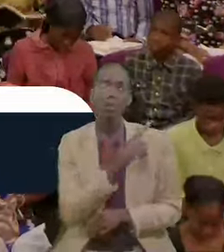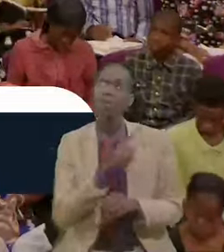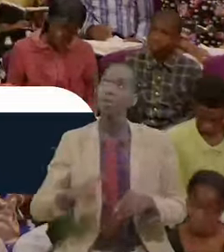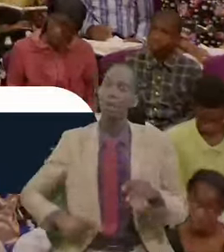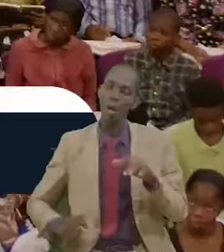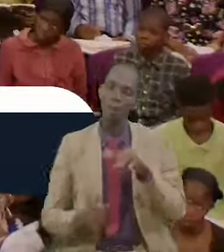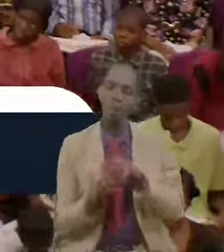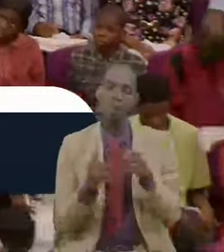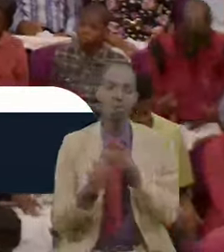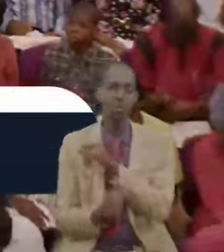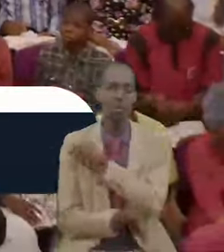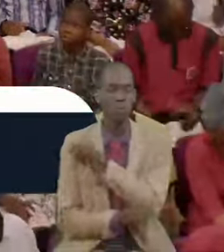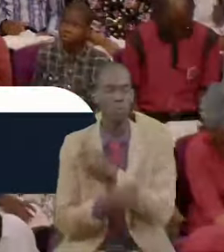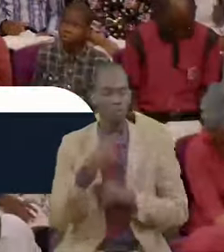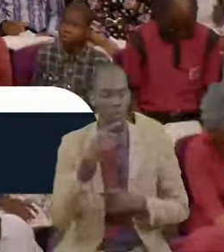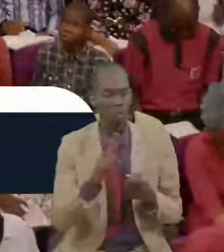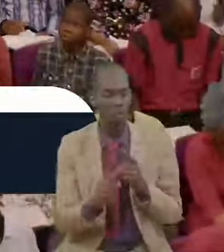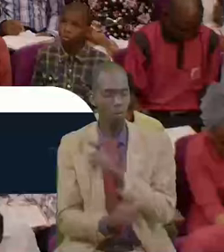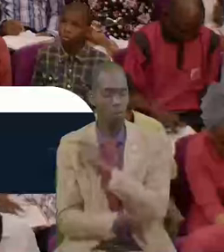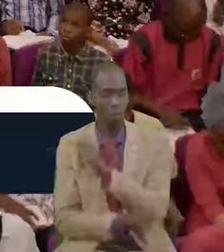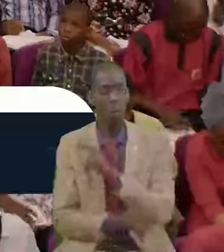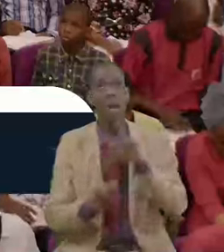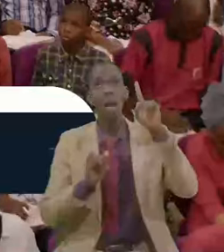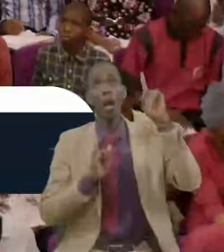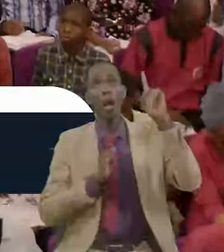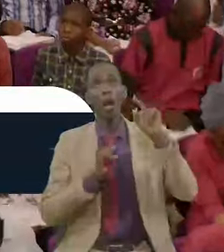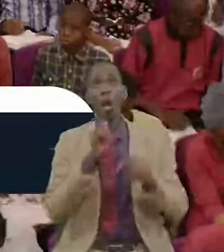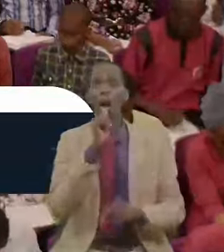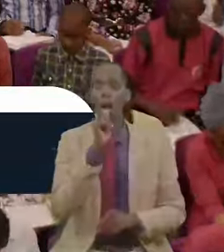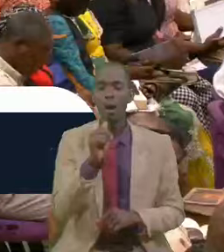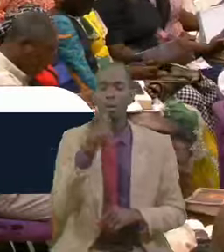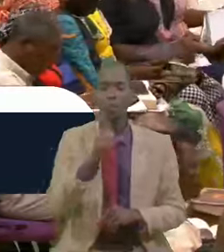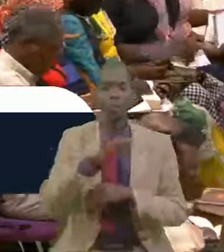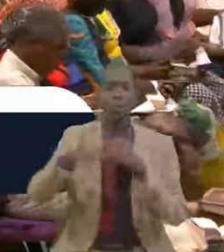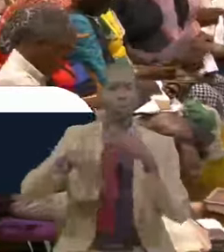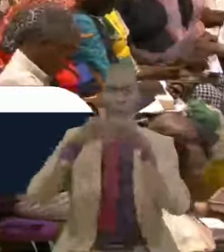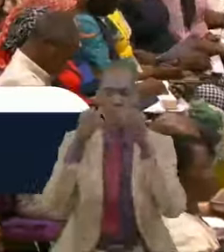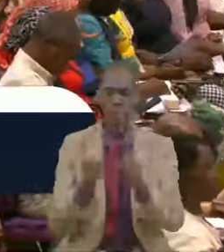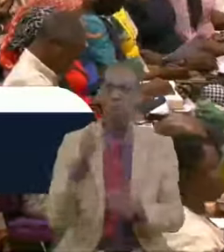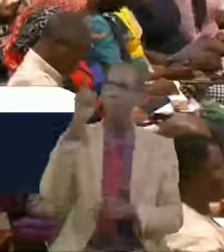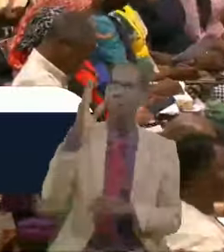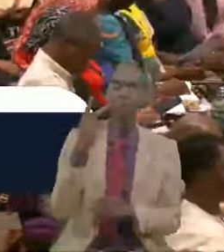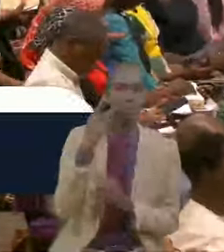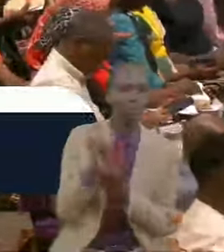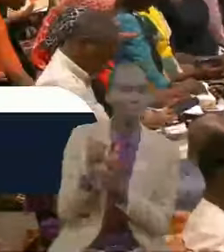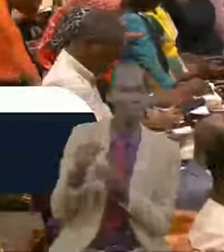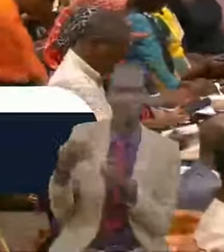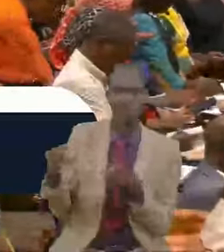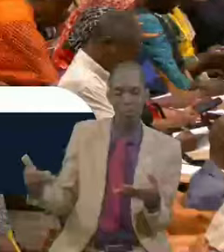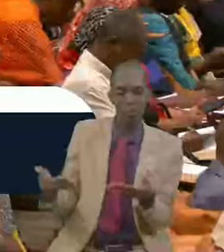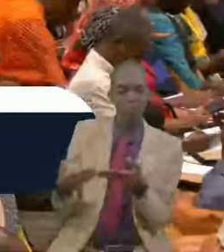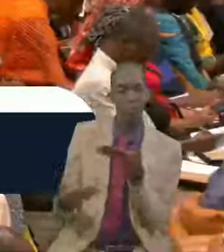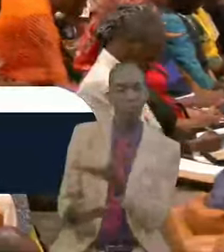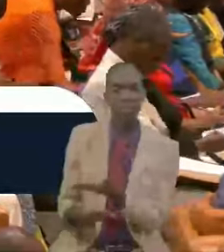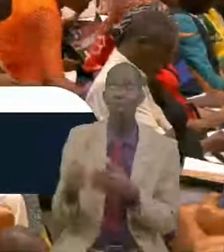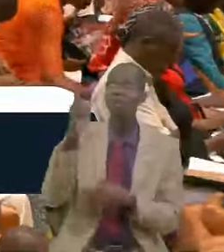Abraham et lui dit, « Je suis le Dieu Tout-Puissant. » Où est-ce cela, cette introduction? Dieu est